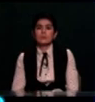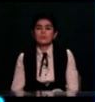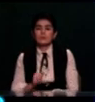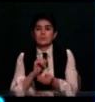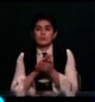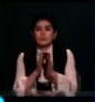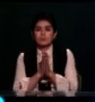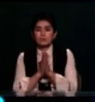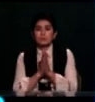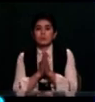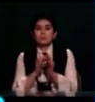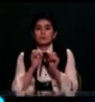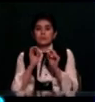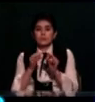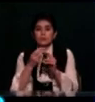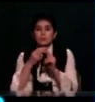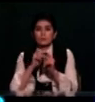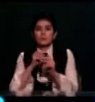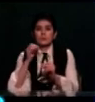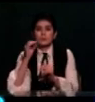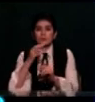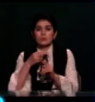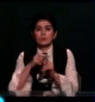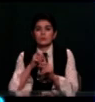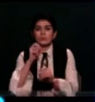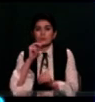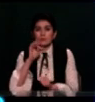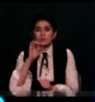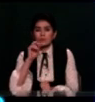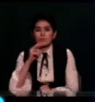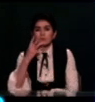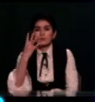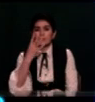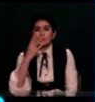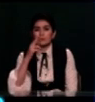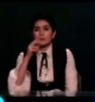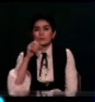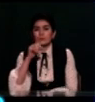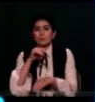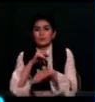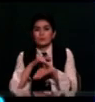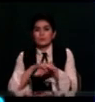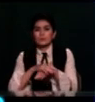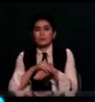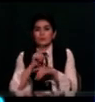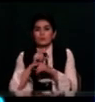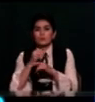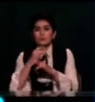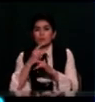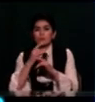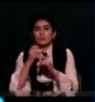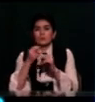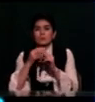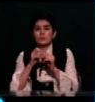Пример? Правильно, дождевой червь. Четвертый этап заключается в образовании нервными